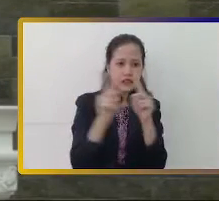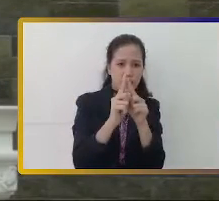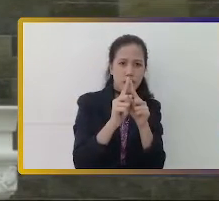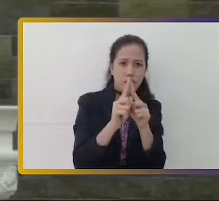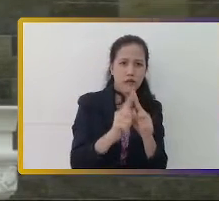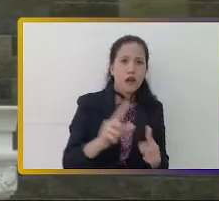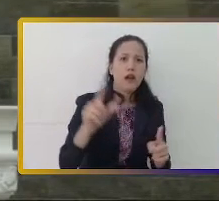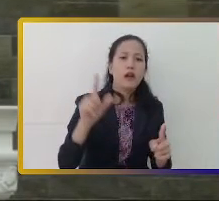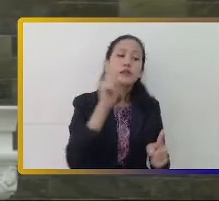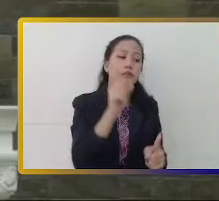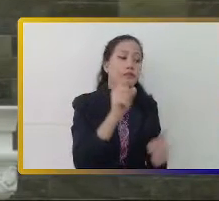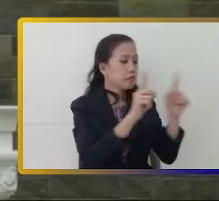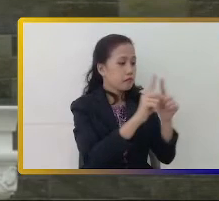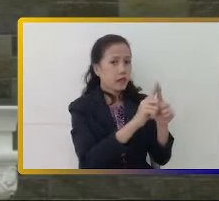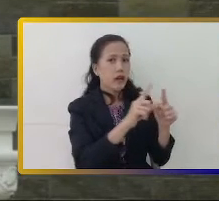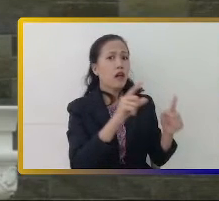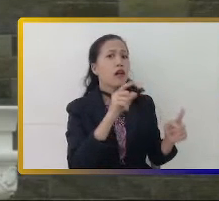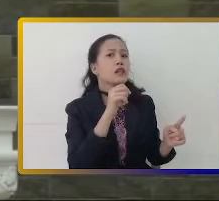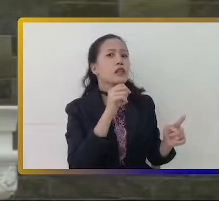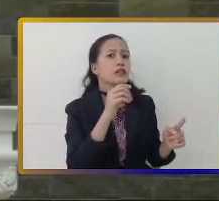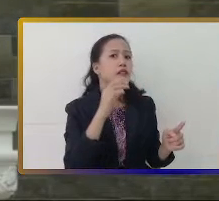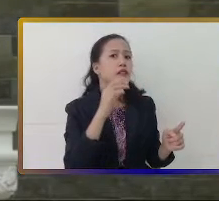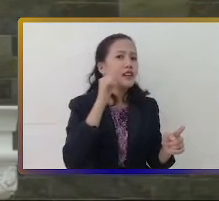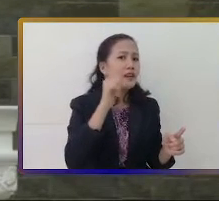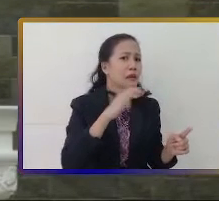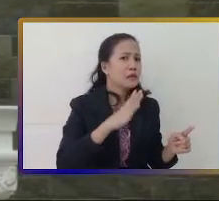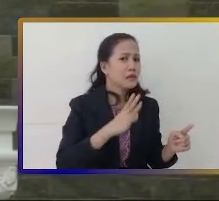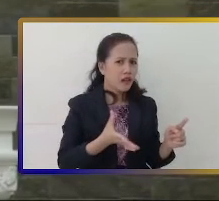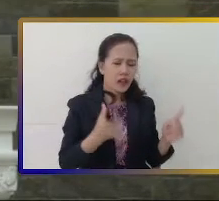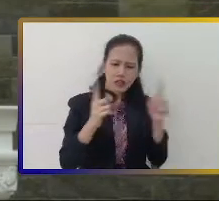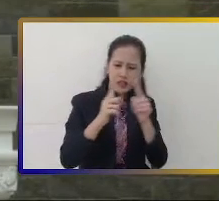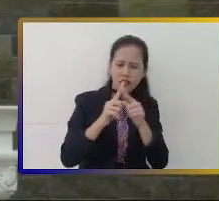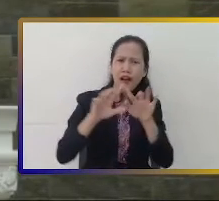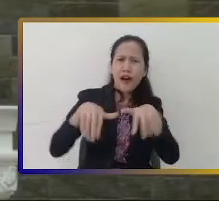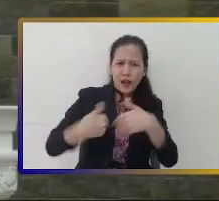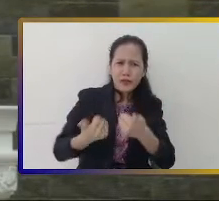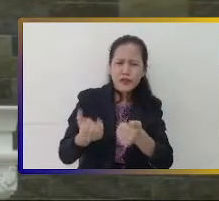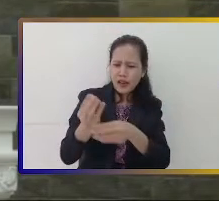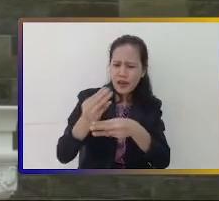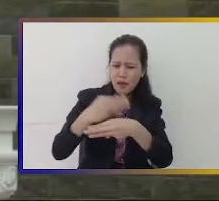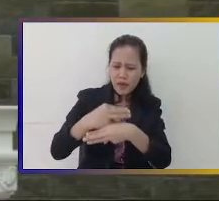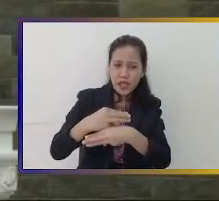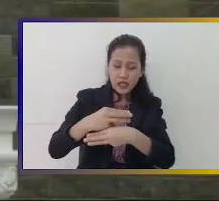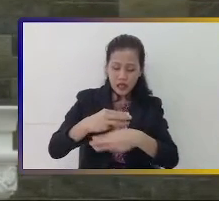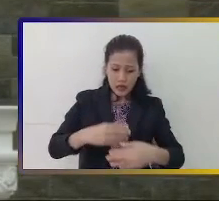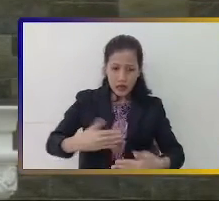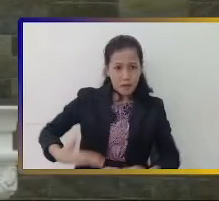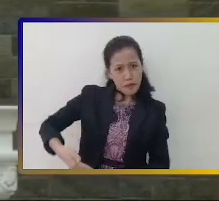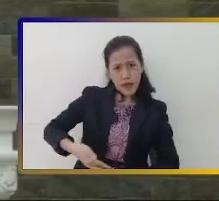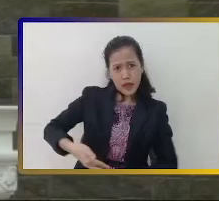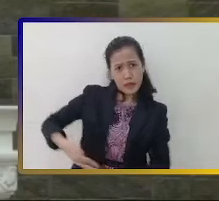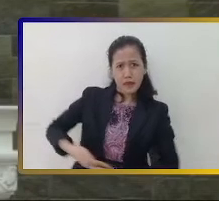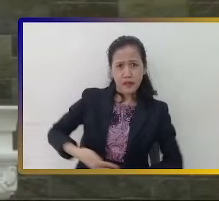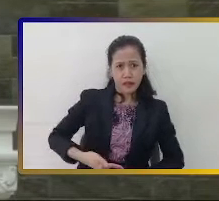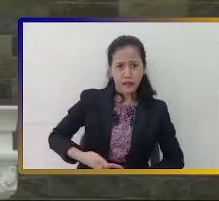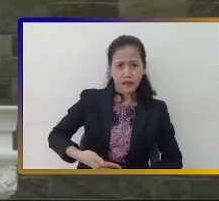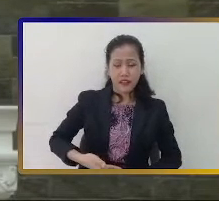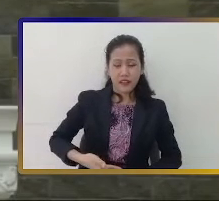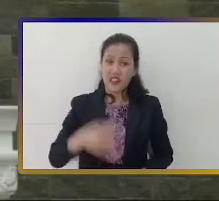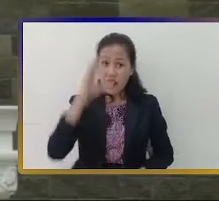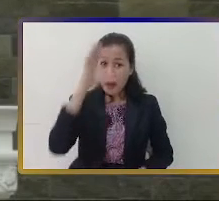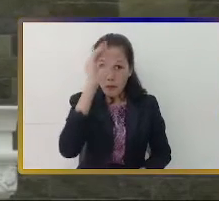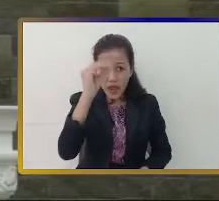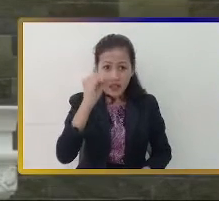Bagamat marami pong mukhang buntis, kapatid, but nature will tell na hindi po pwedeng mabuntis ang isang lalaki. At